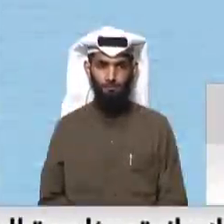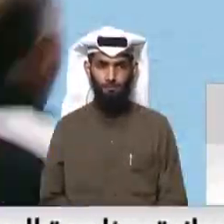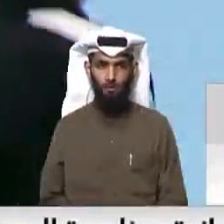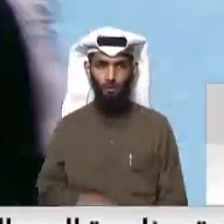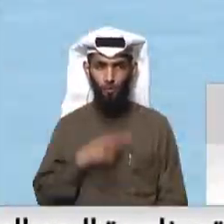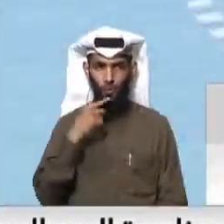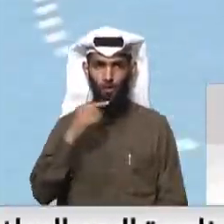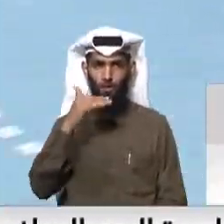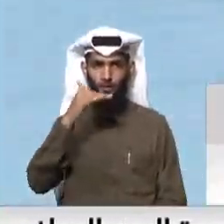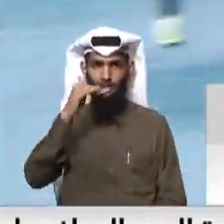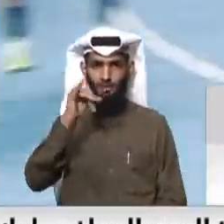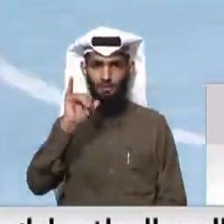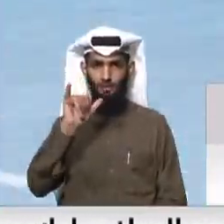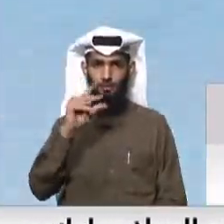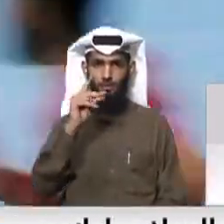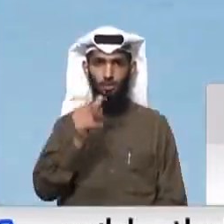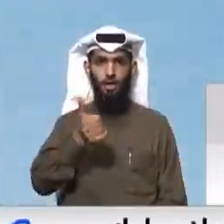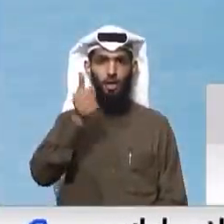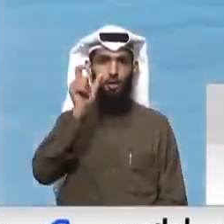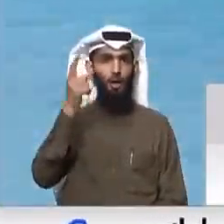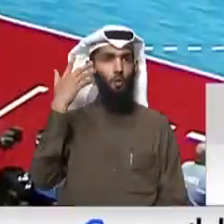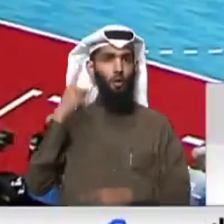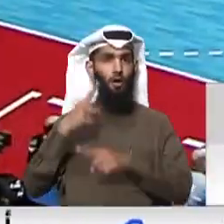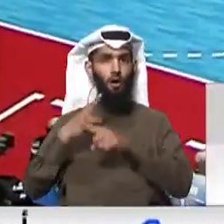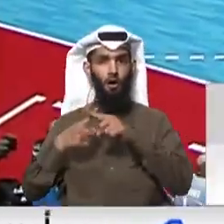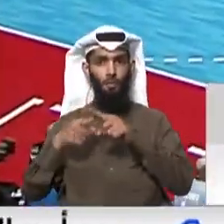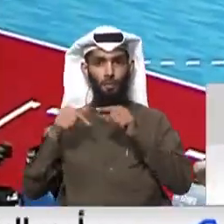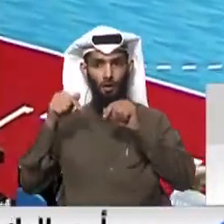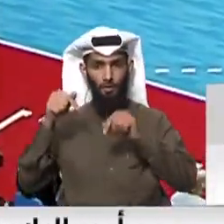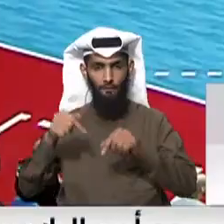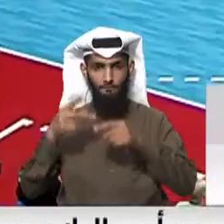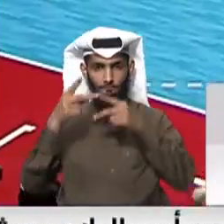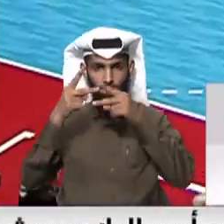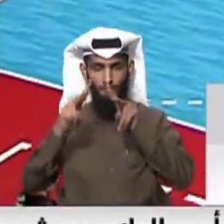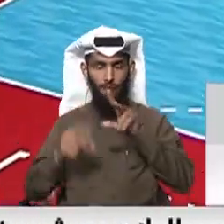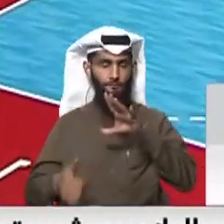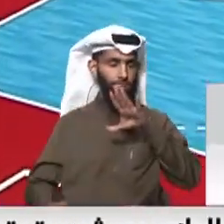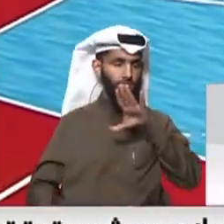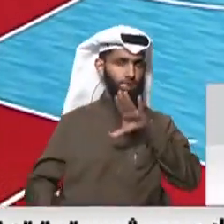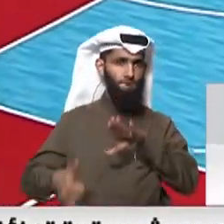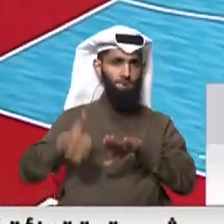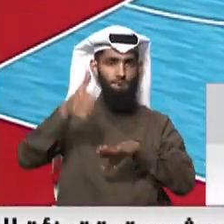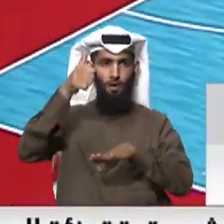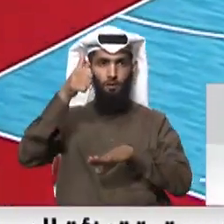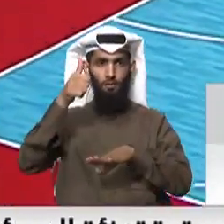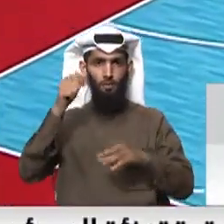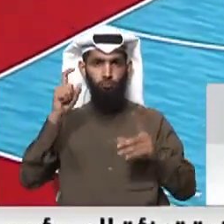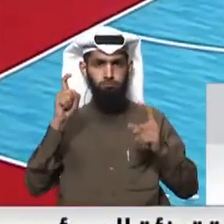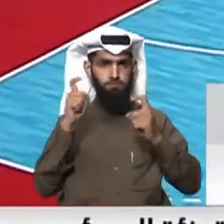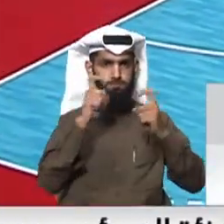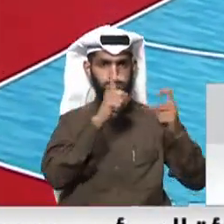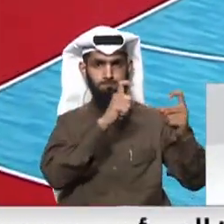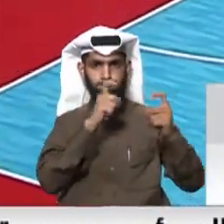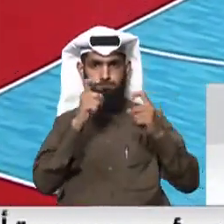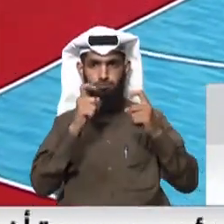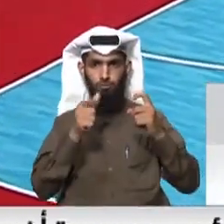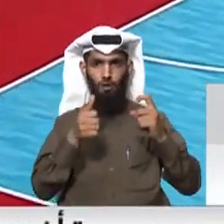خيطان المتطور أثبت قوته بتحقيق انتصاره الأول بعد أن أنهى مواجهته